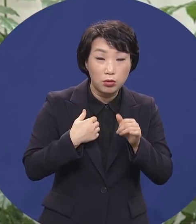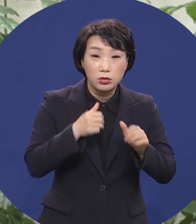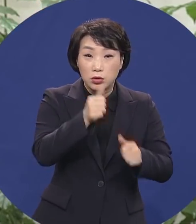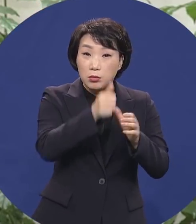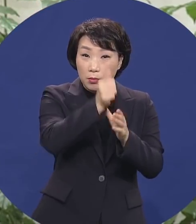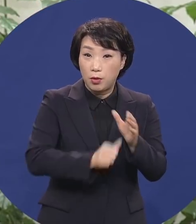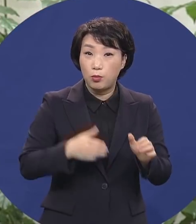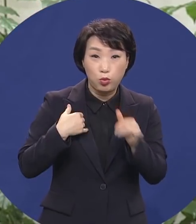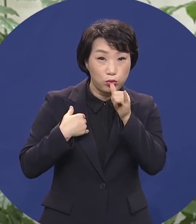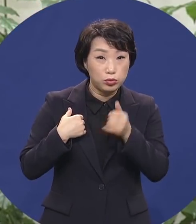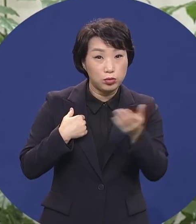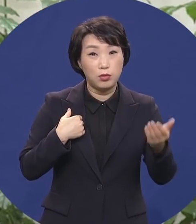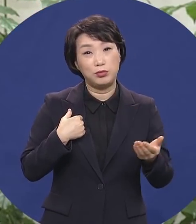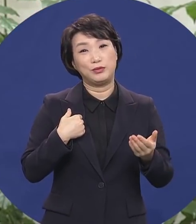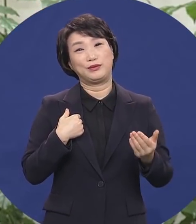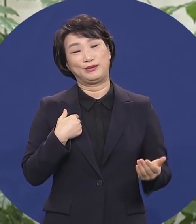모른다니까.